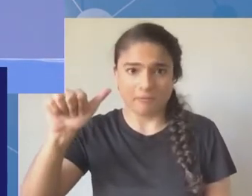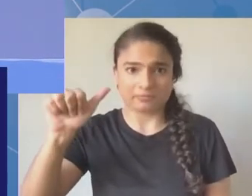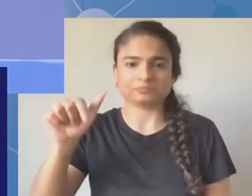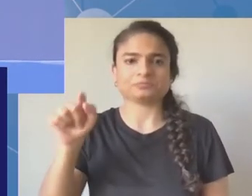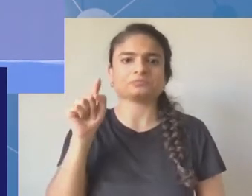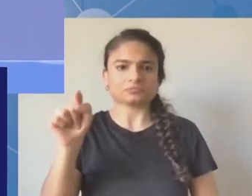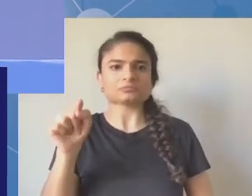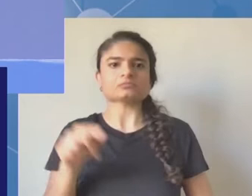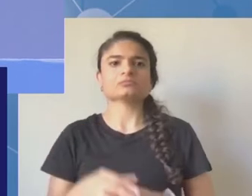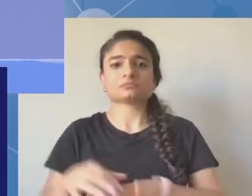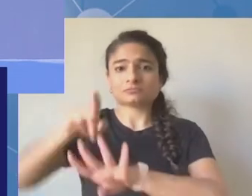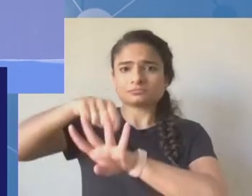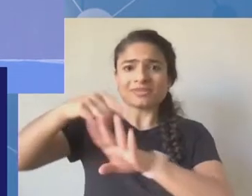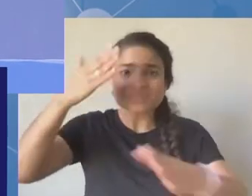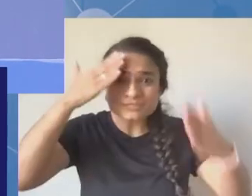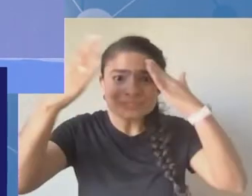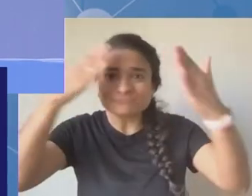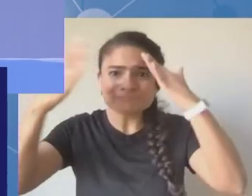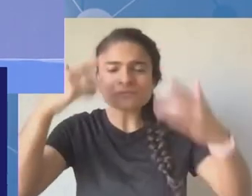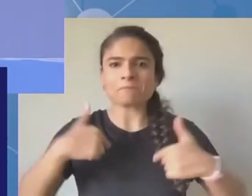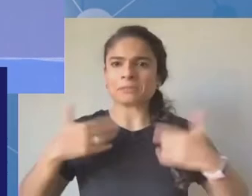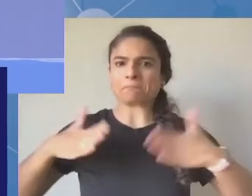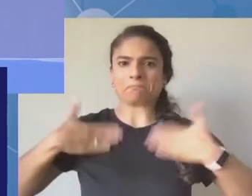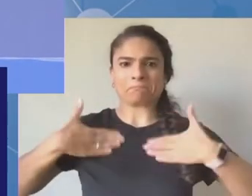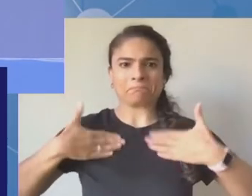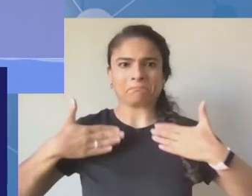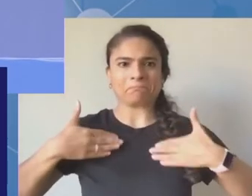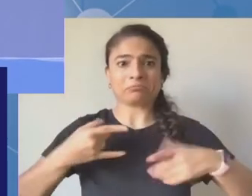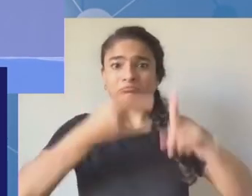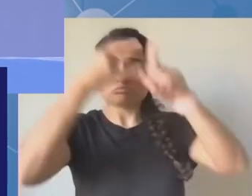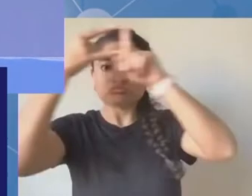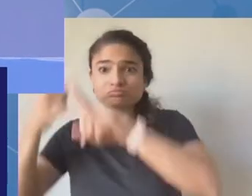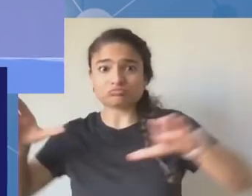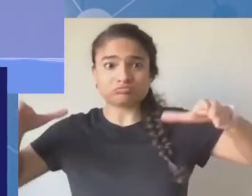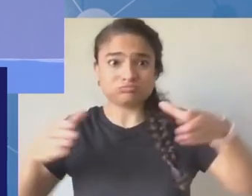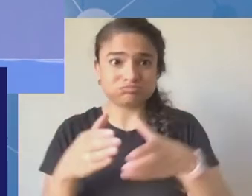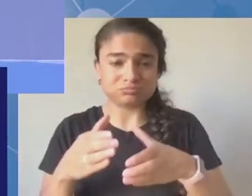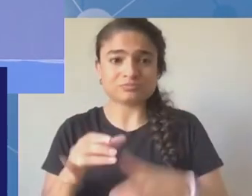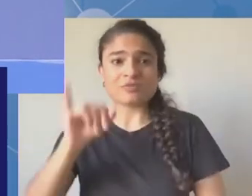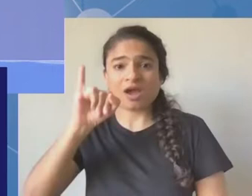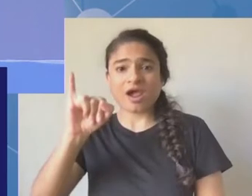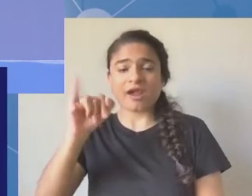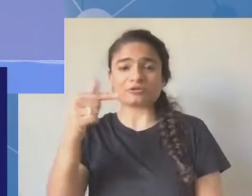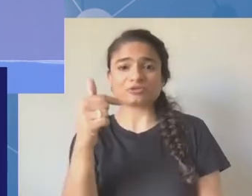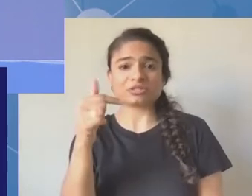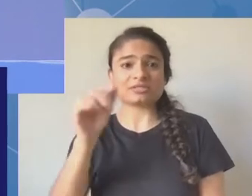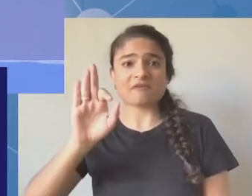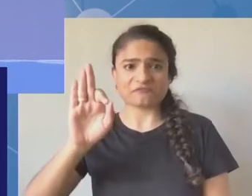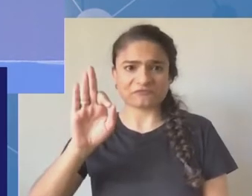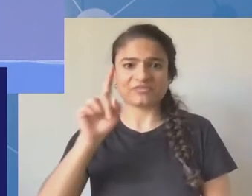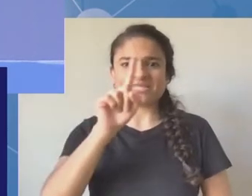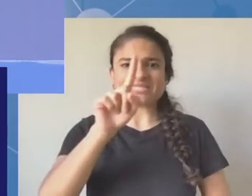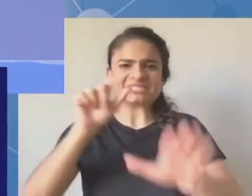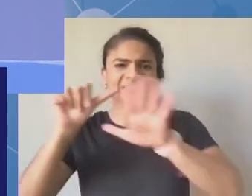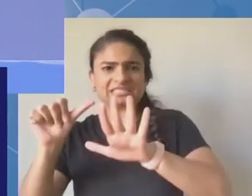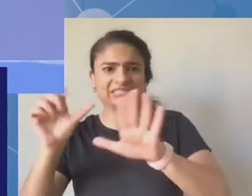أفضل الترحيب كل المتواجدين معنا في قاعة كاتوفيتسا، في محكمة، في